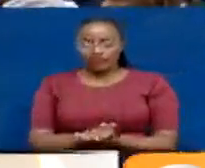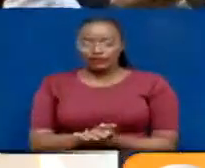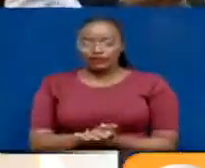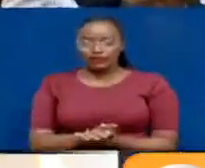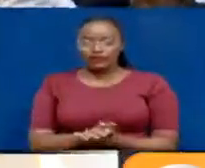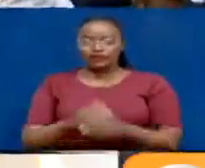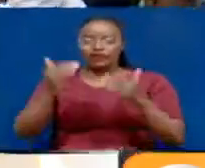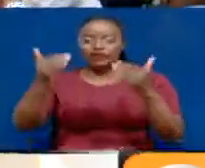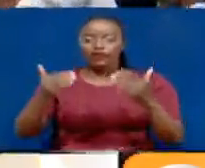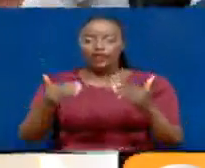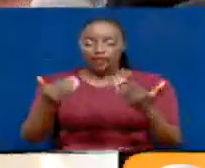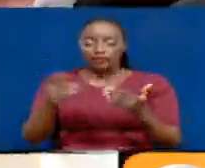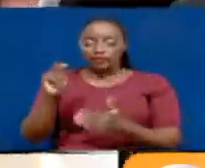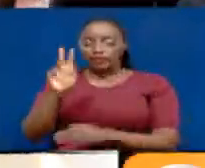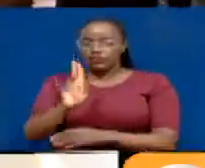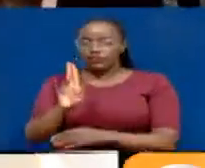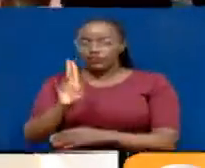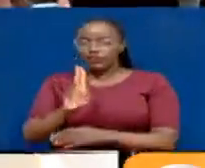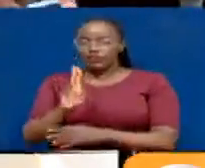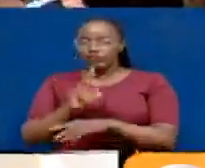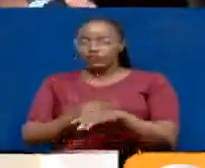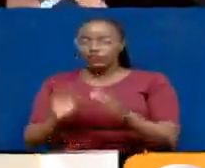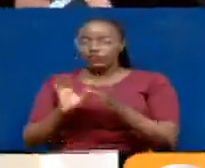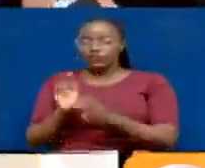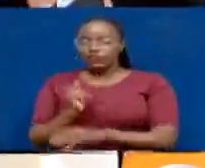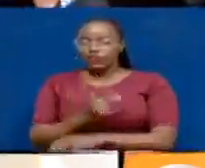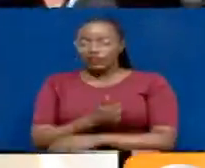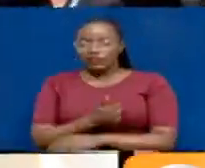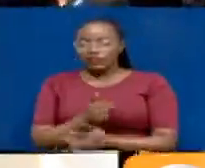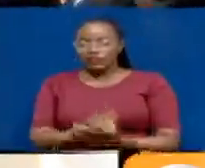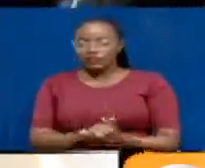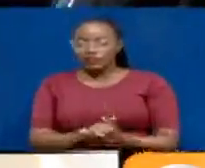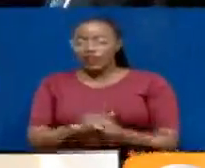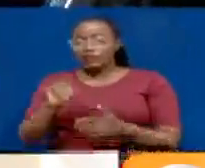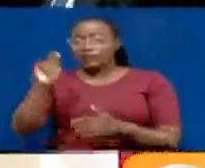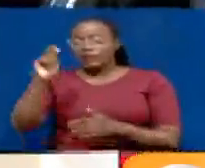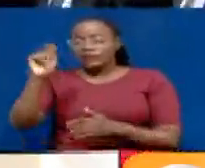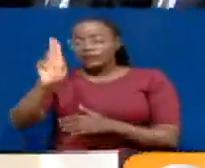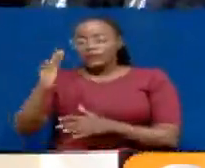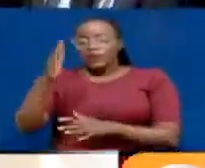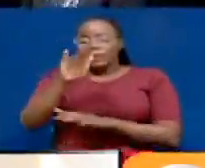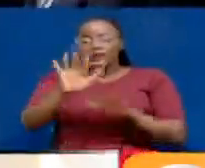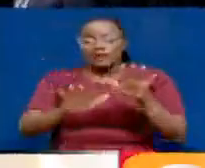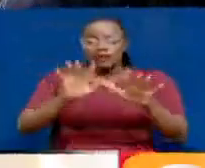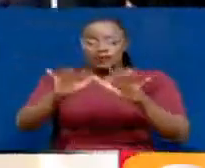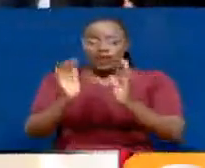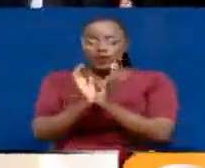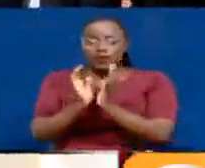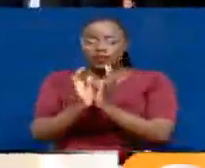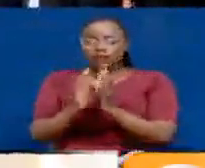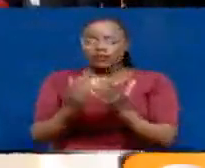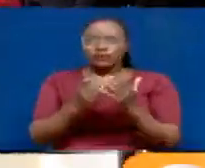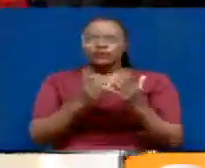Karibu sana mheshimiwa rais unapoungana nasi. Rais Uhuru Kenyatta alirejea katika uwanja wa Nyayo